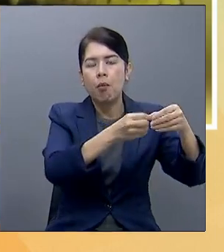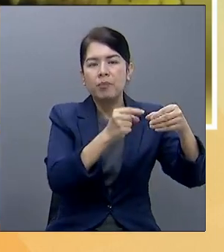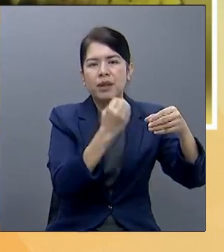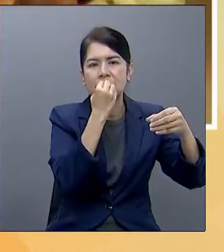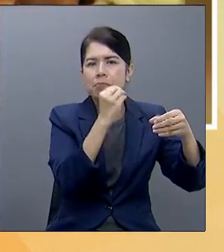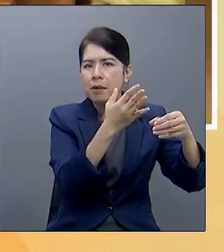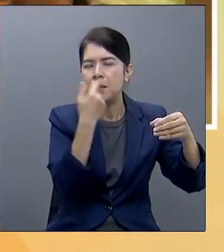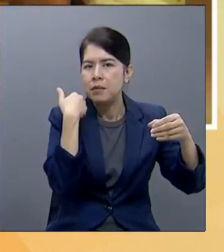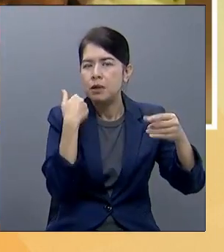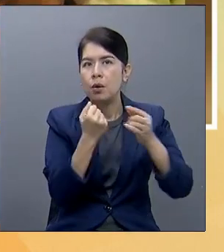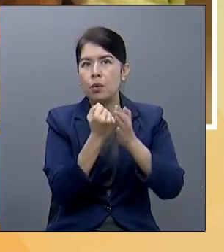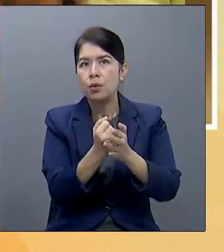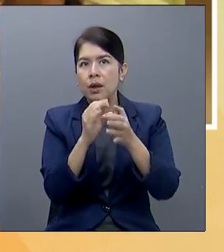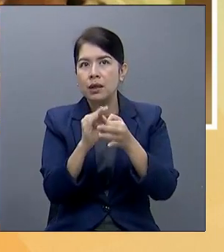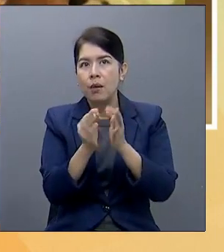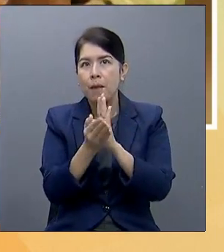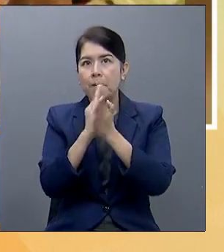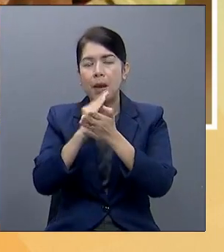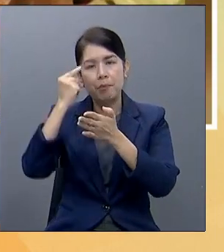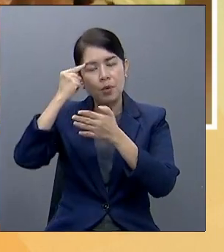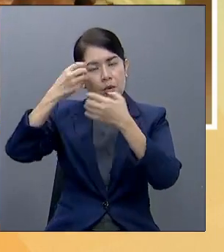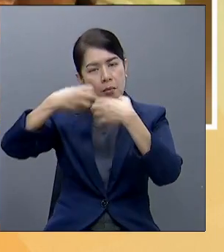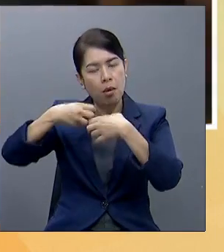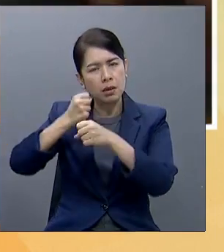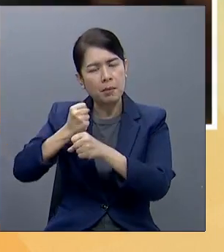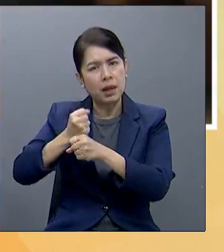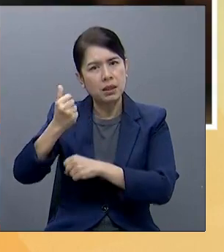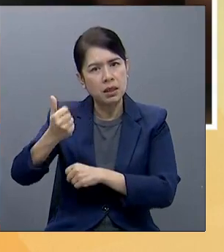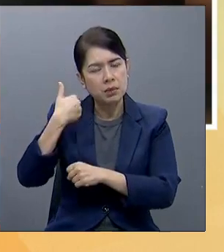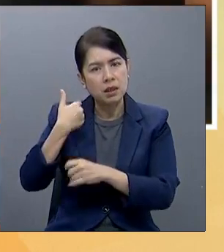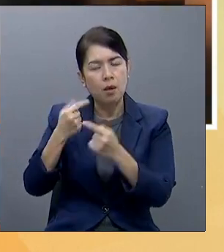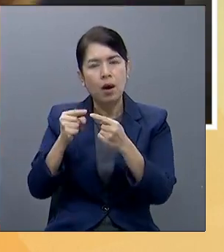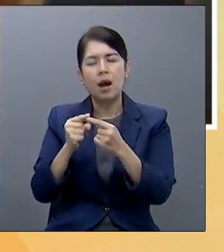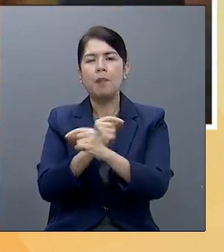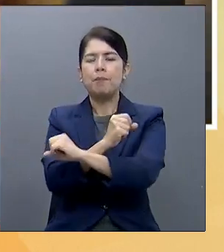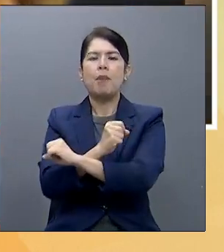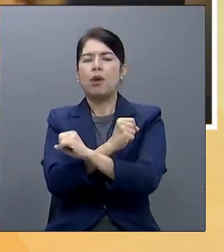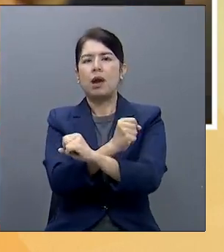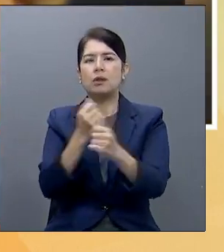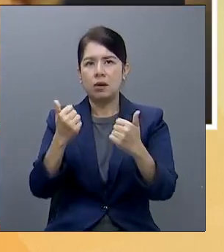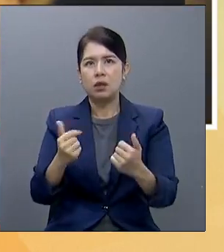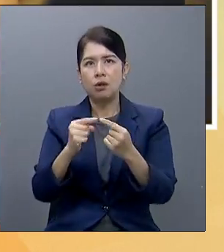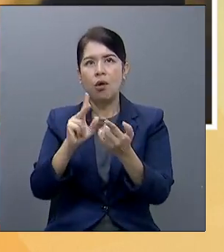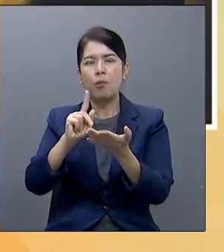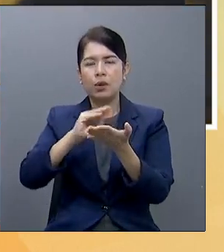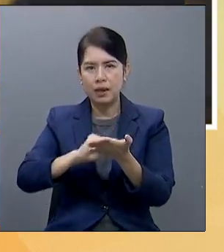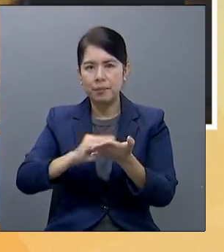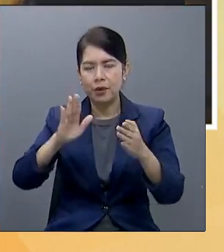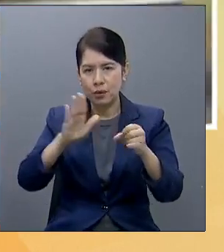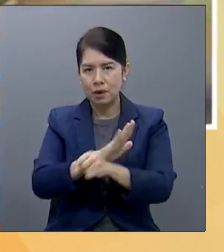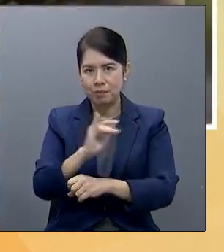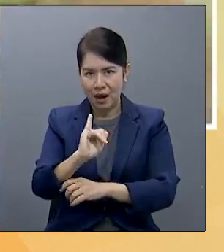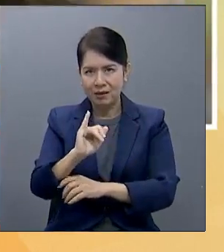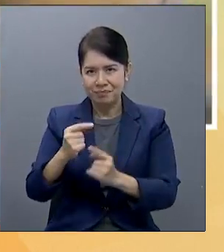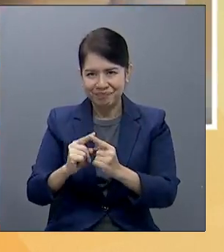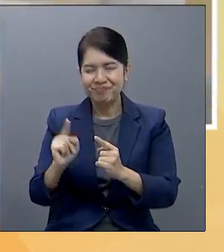ชน์ว่าจะช่วยให้สมองทำงานดีขึ้นไหมแต่ว่าประเด็นในแง่ของการป้องกันเรื่องของโรคสมองเสื่อมเนี่ยตอนนี้ข้อมูลยังไม่ชัดเจนนะครับแล้วก็ยังไม่มีข้อมูลระยะ